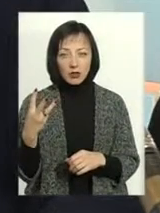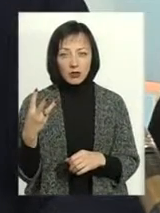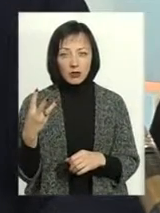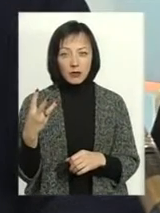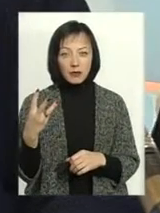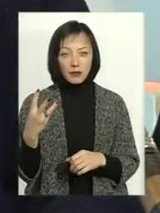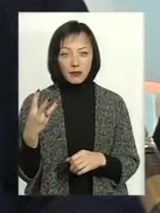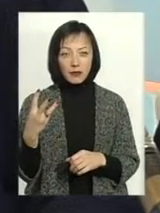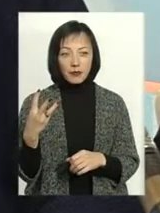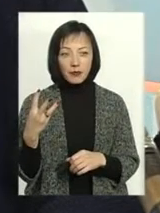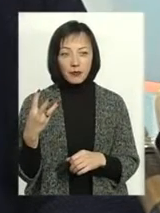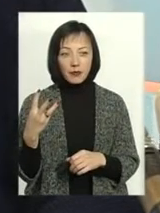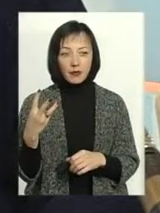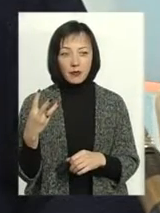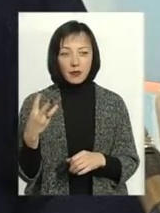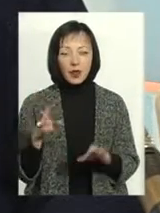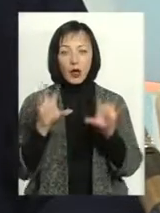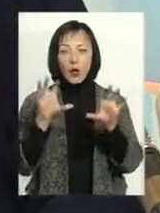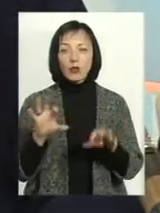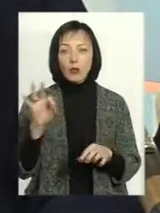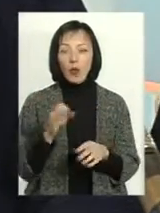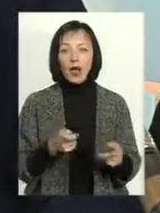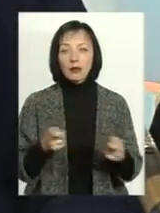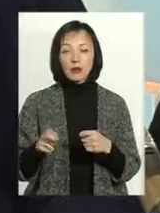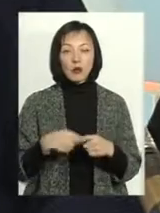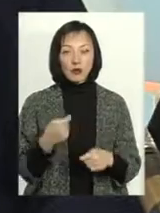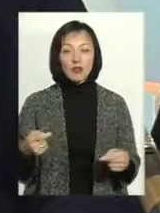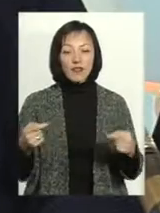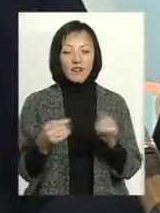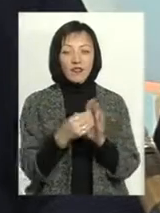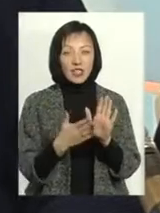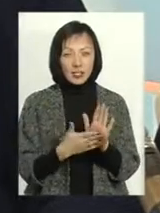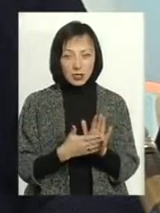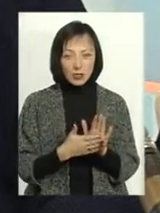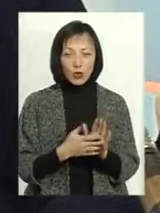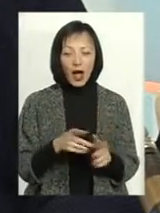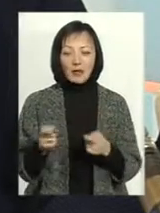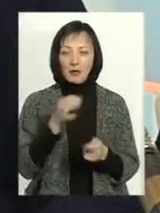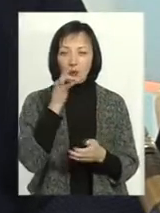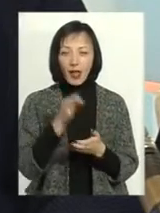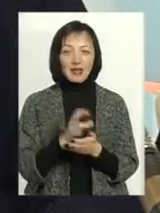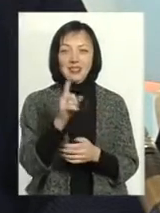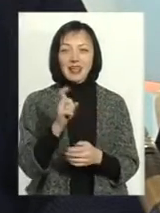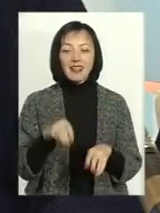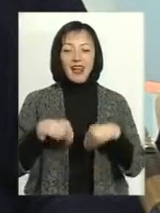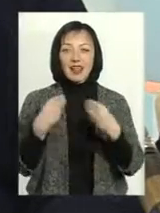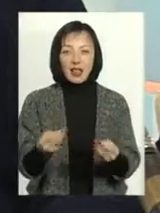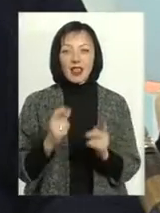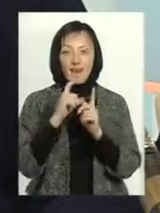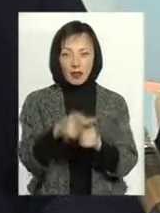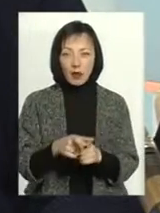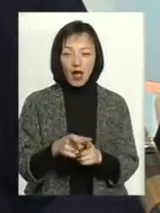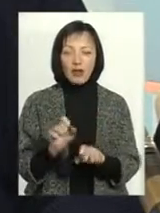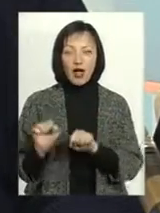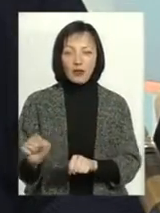123.2 Кодексу України про адмінправопорушення визначене адмінвідповідальність за ненадання відповіді на